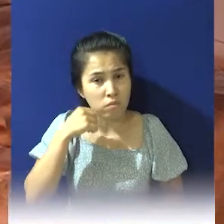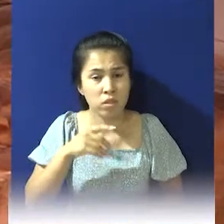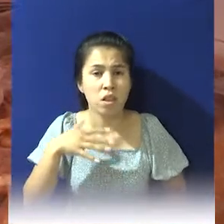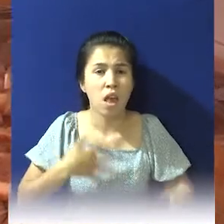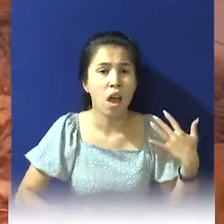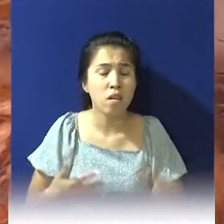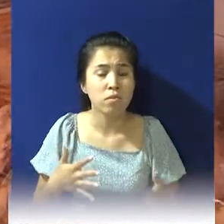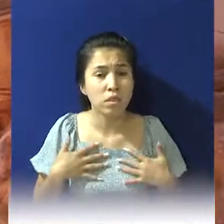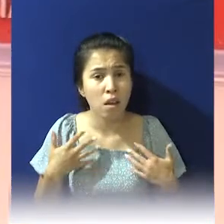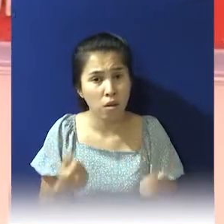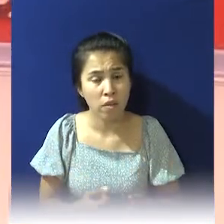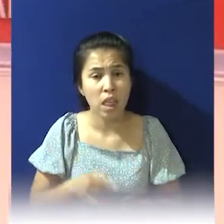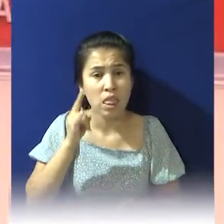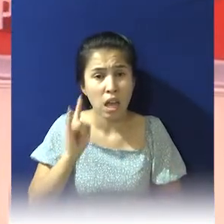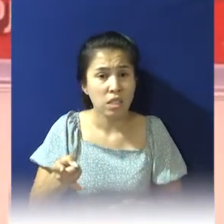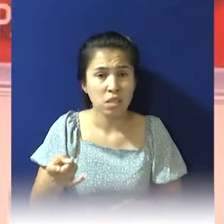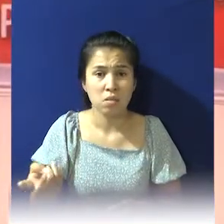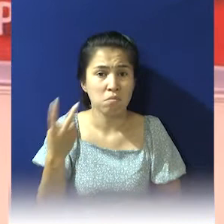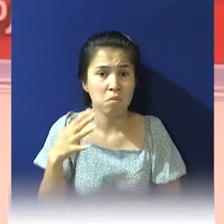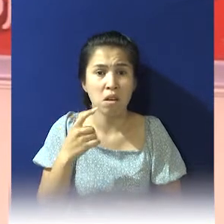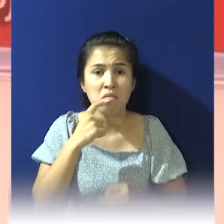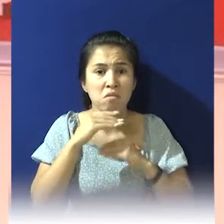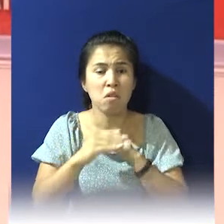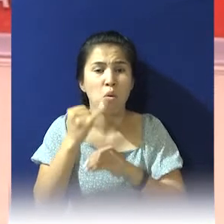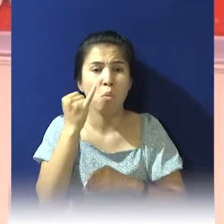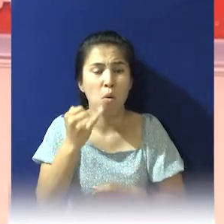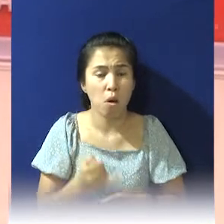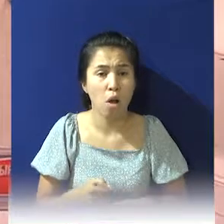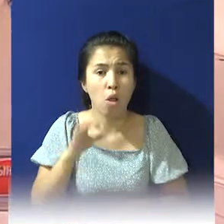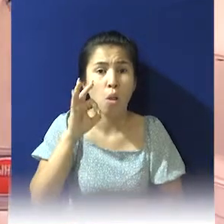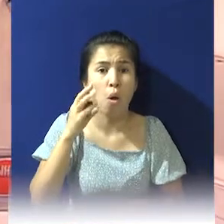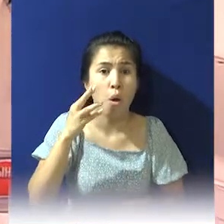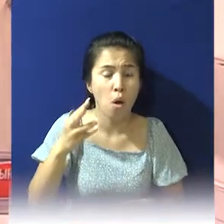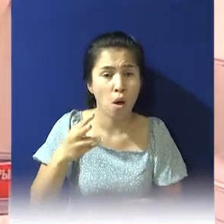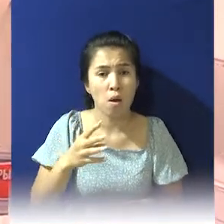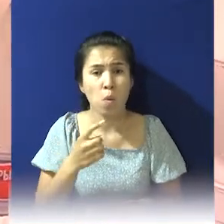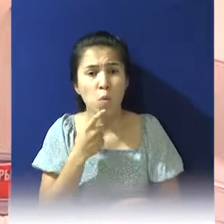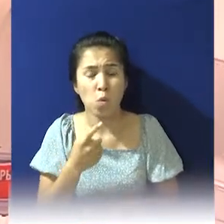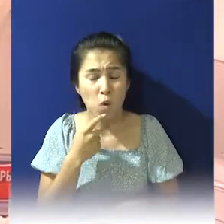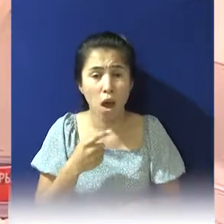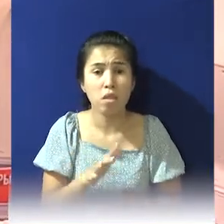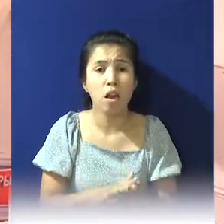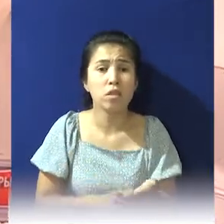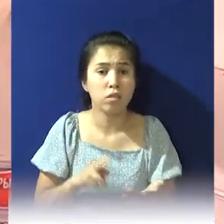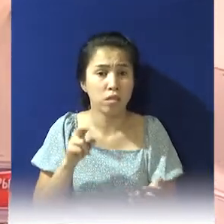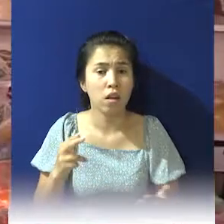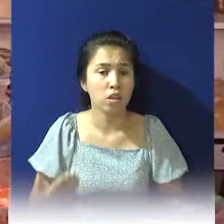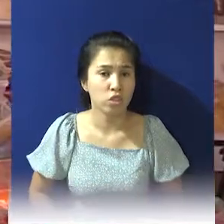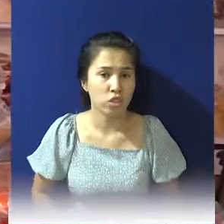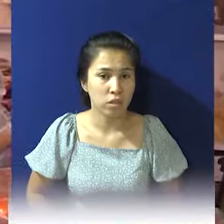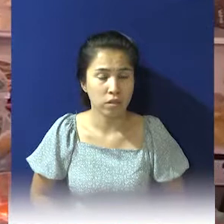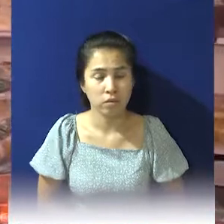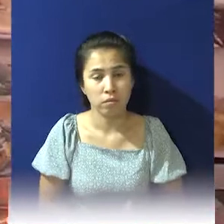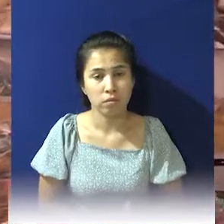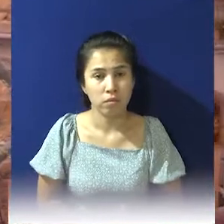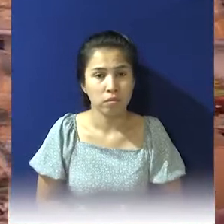что поставка социально значимых продуктов происходит 3 раза в неделю по заказам самих продавцов социальных магазинов. Дана Самат,